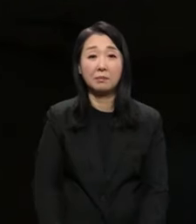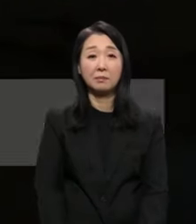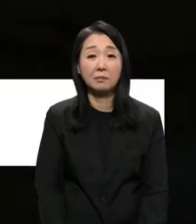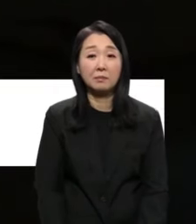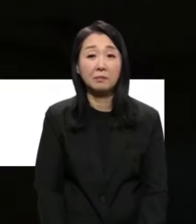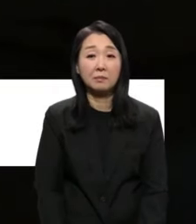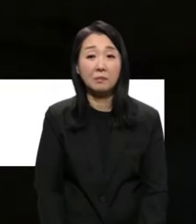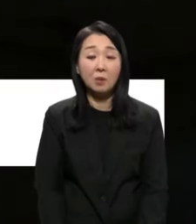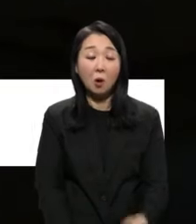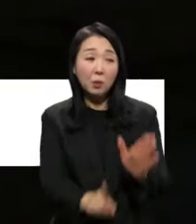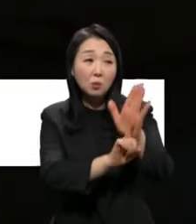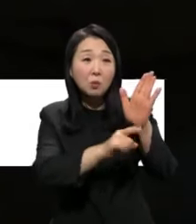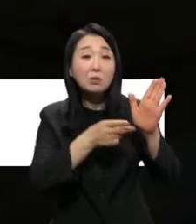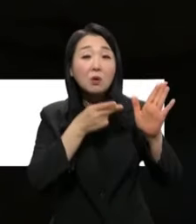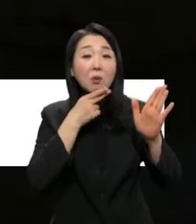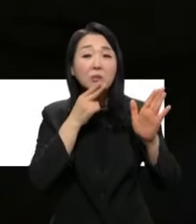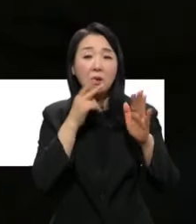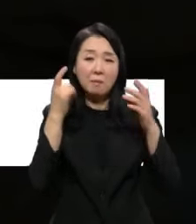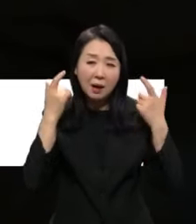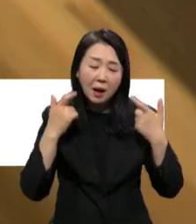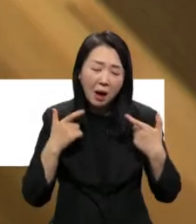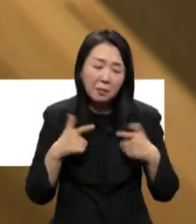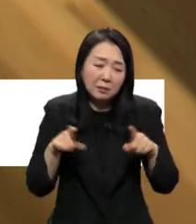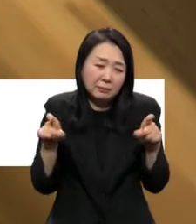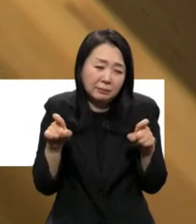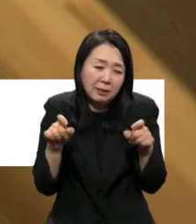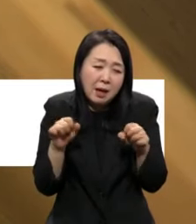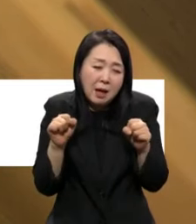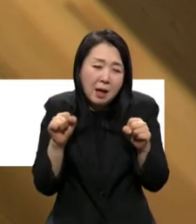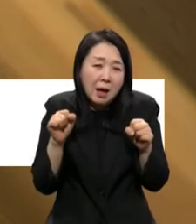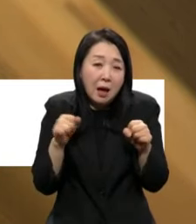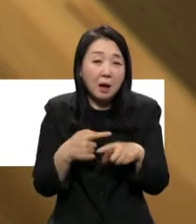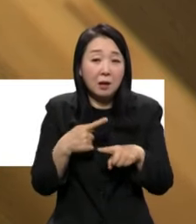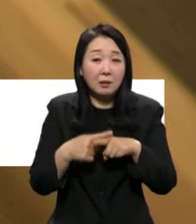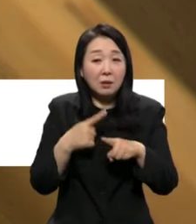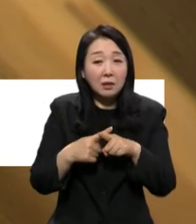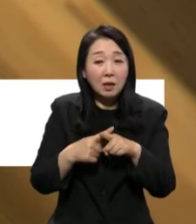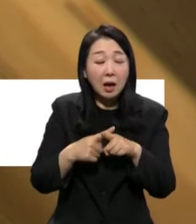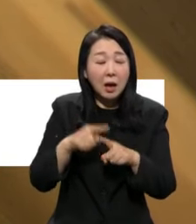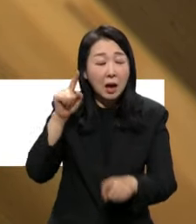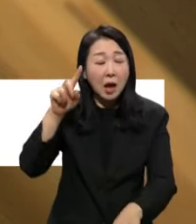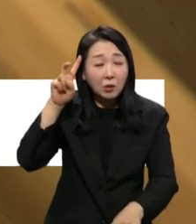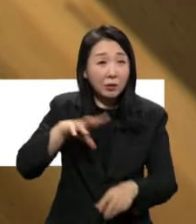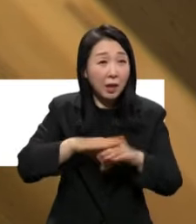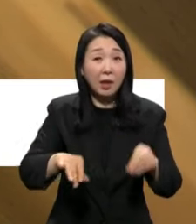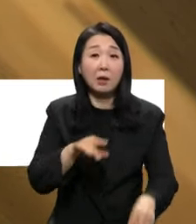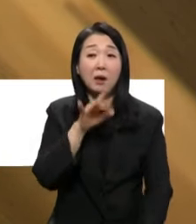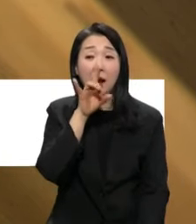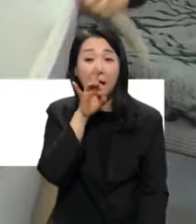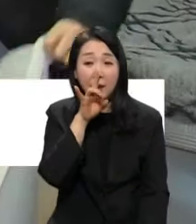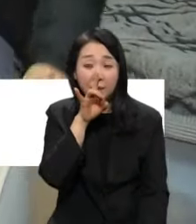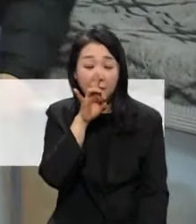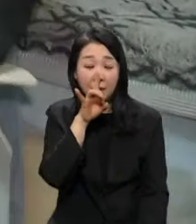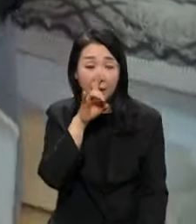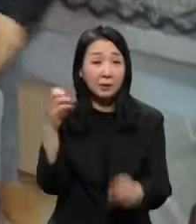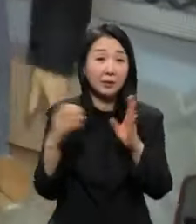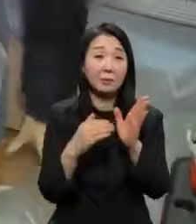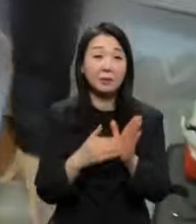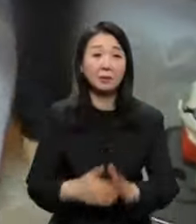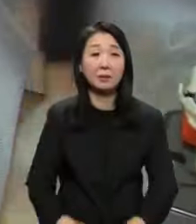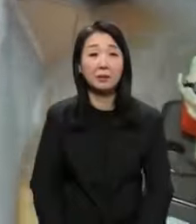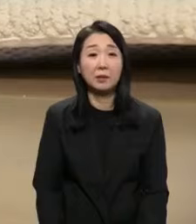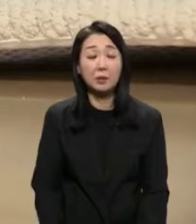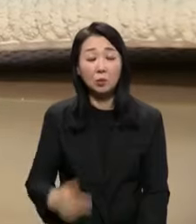아무런 공지도 없이 밤새 떨다가 해결에 하루 이틀이 걸리지 않을 것 같다. 이런 답변만.